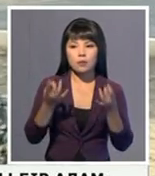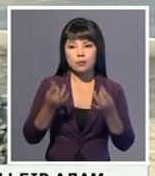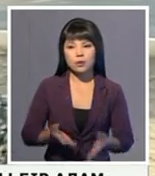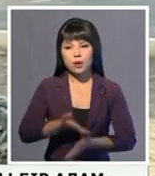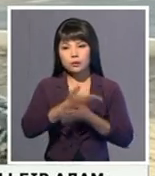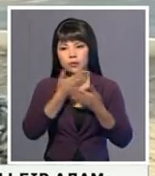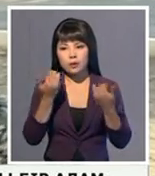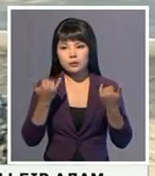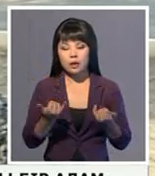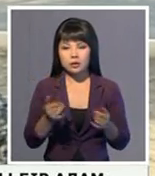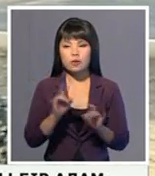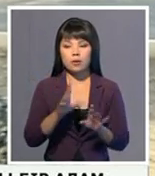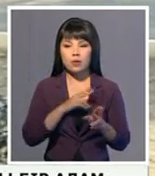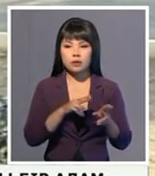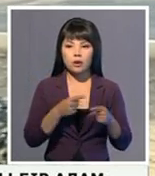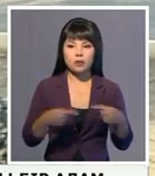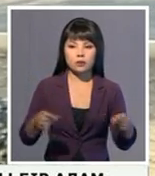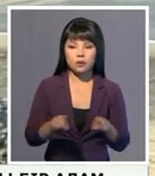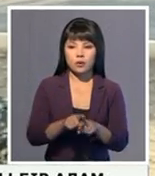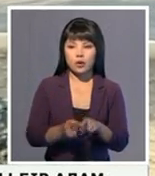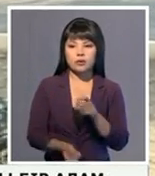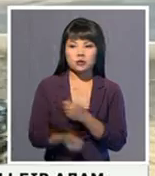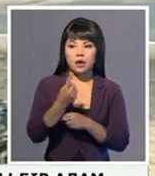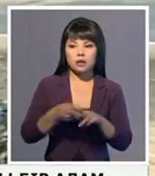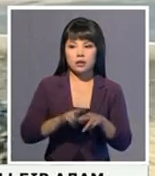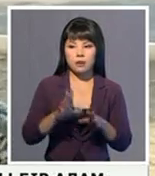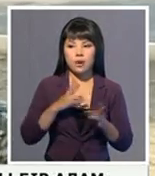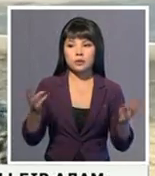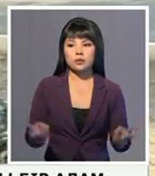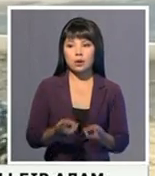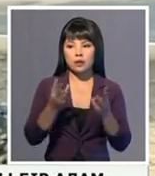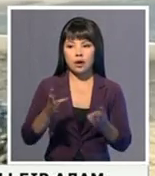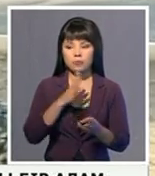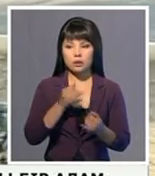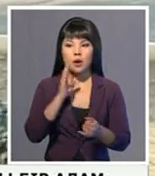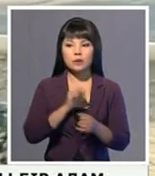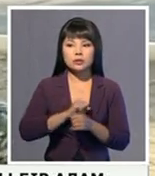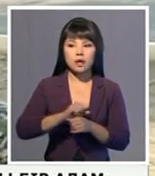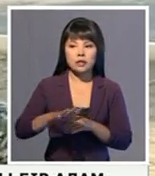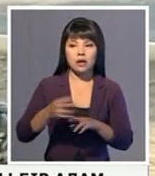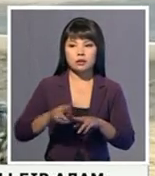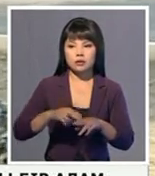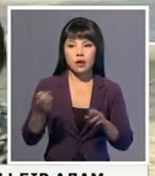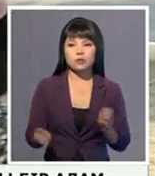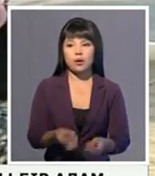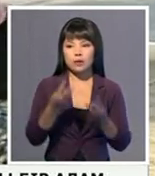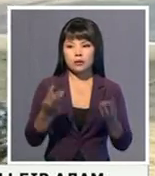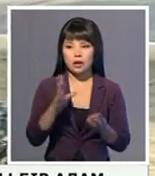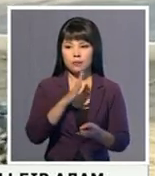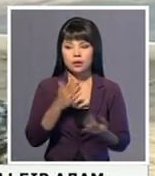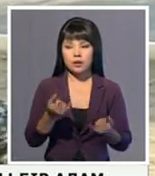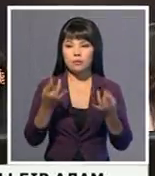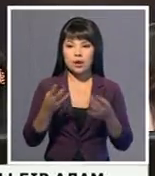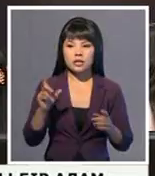емес. Анандай оқ дәріден күйген ол оңай емес. Әшейінде жай суға күйсеңіз де, шашыраса да жаным шығып кетеді жаздайды. Мынау анандай